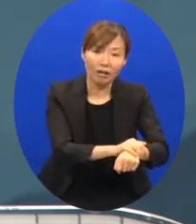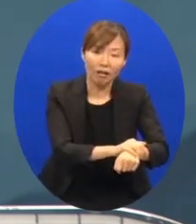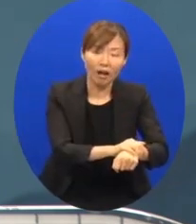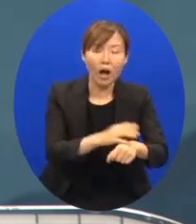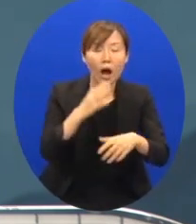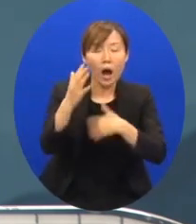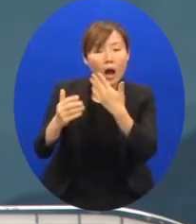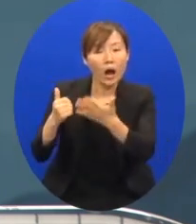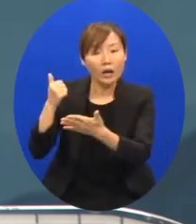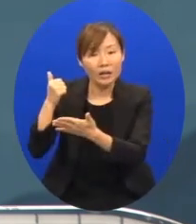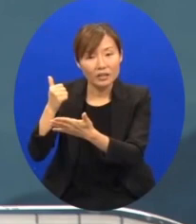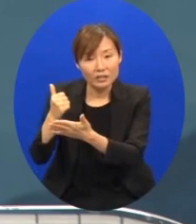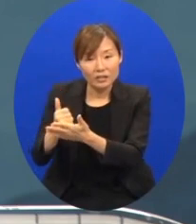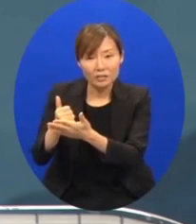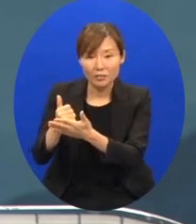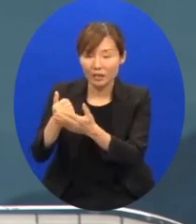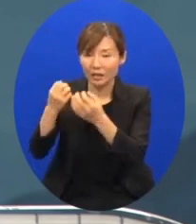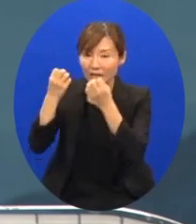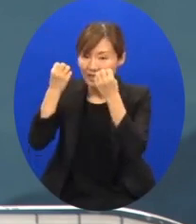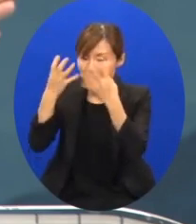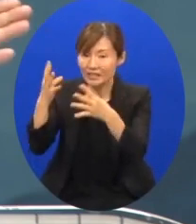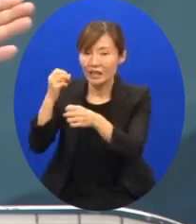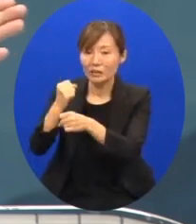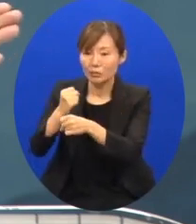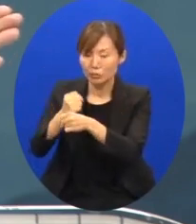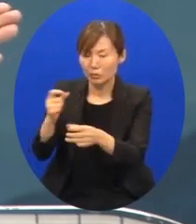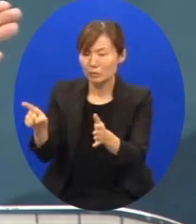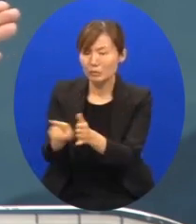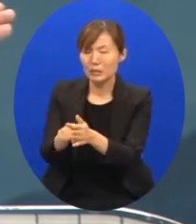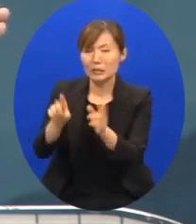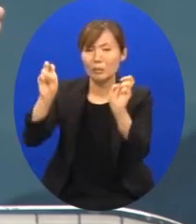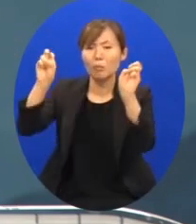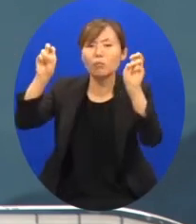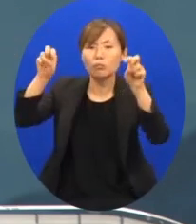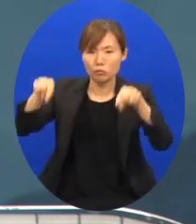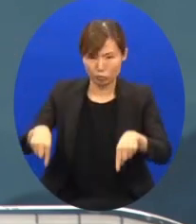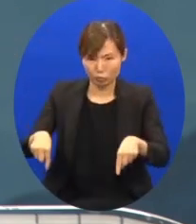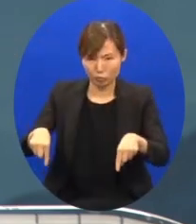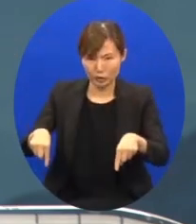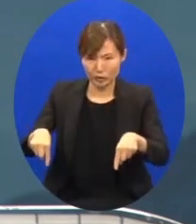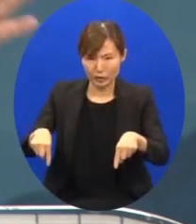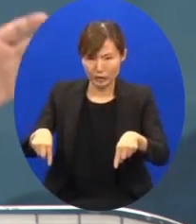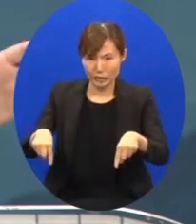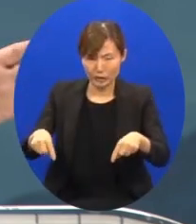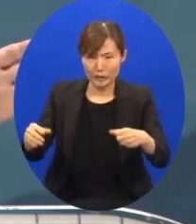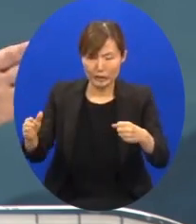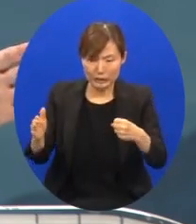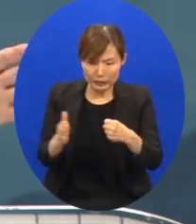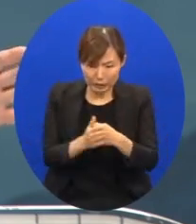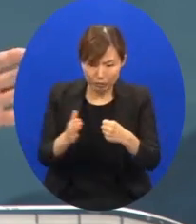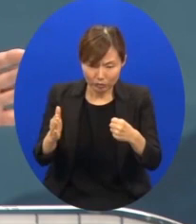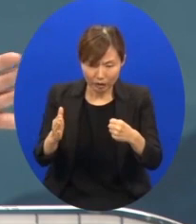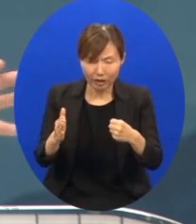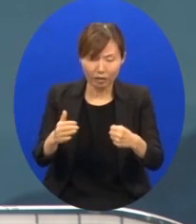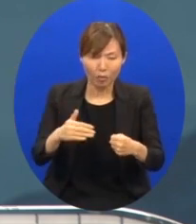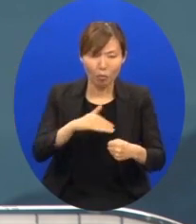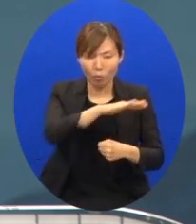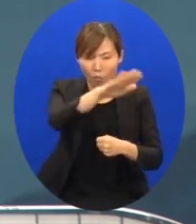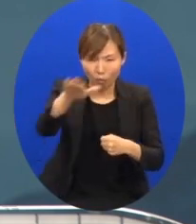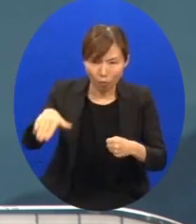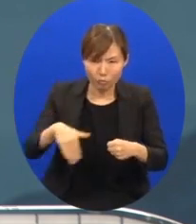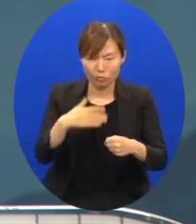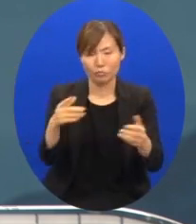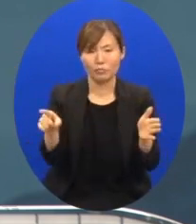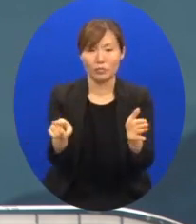하나님의 존재 도 믿지 않고 하나님의 창조 도 믿지 않으니까 결론은 그 결론 밖에 없는 거죠